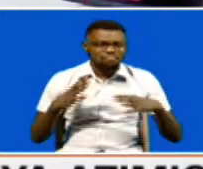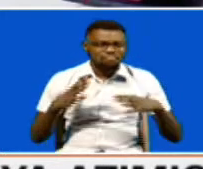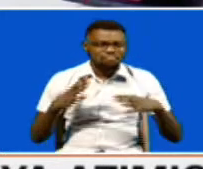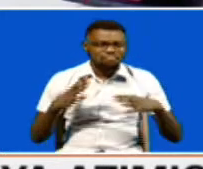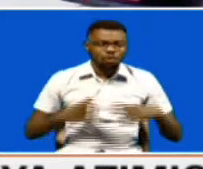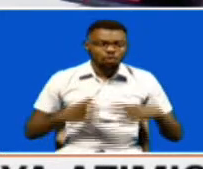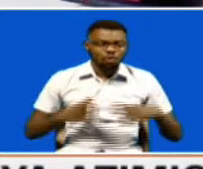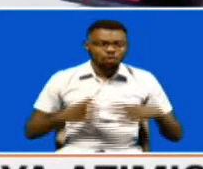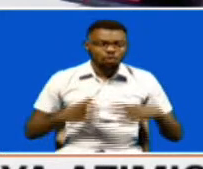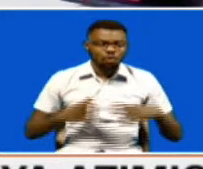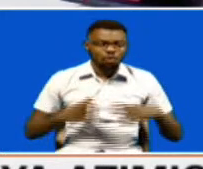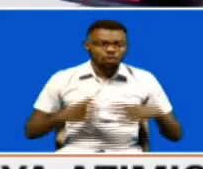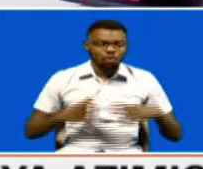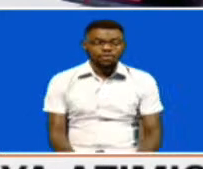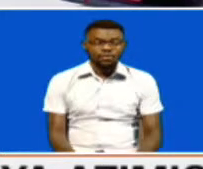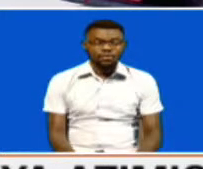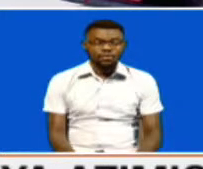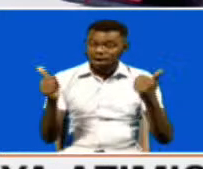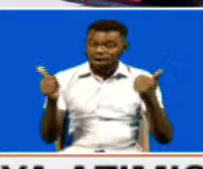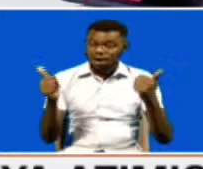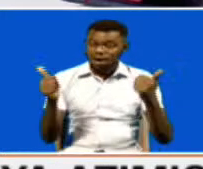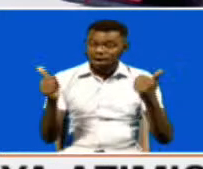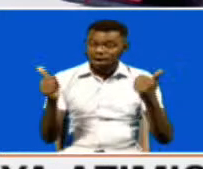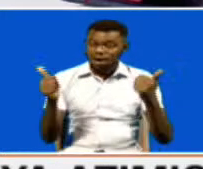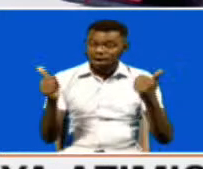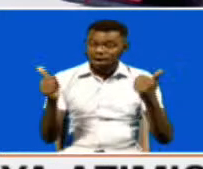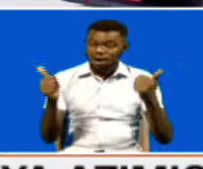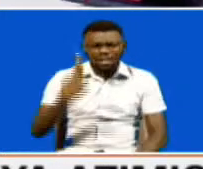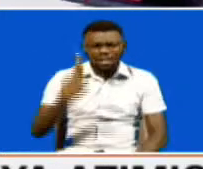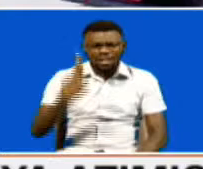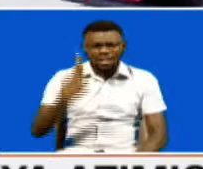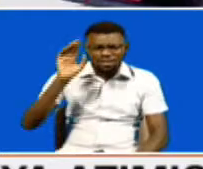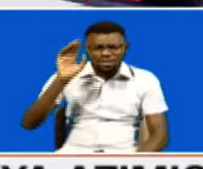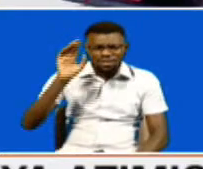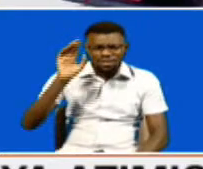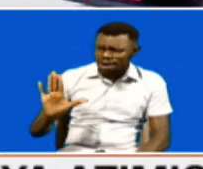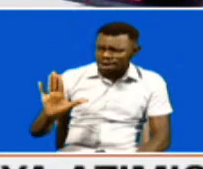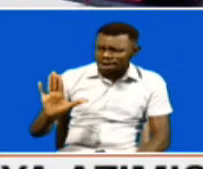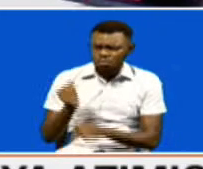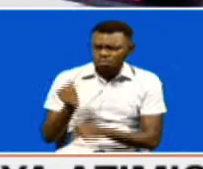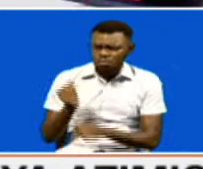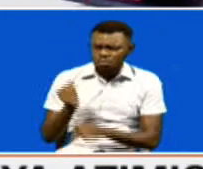mlete usalama. Sawa. Kwa hivyo police wamekuwa